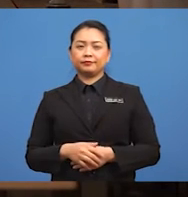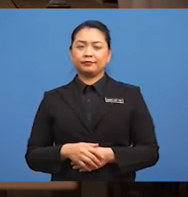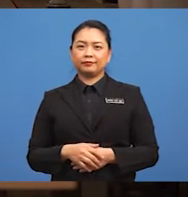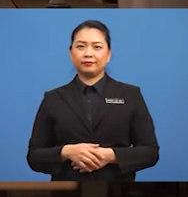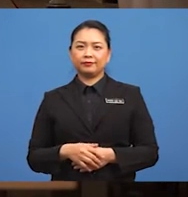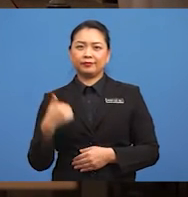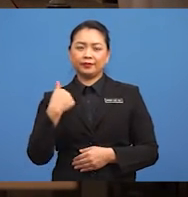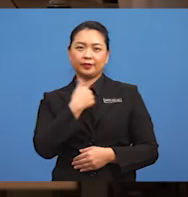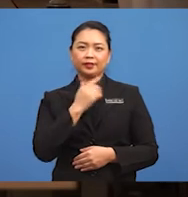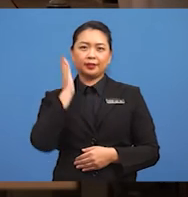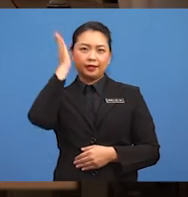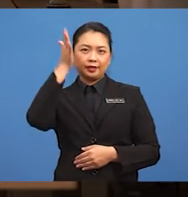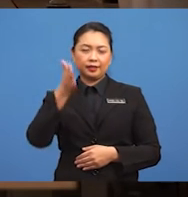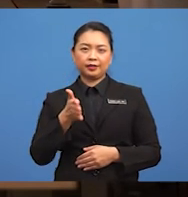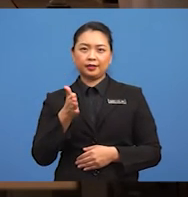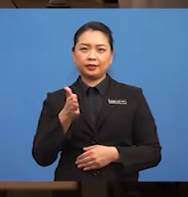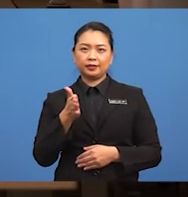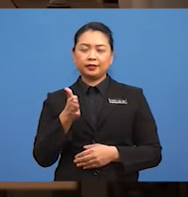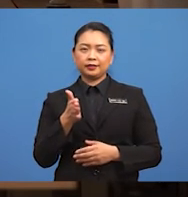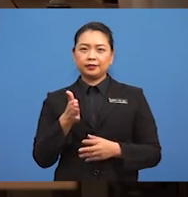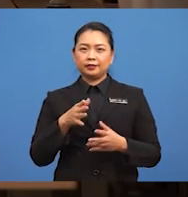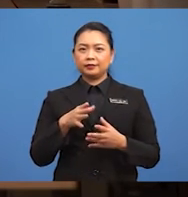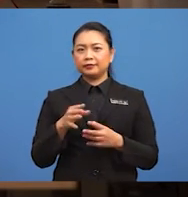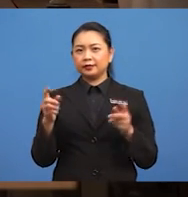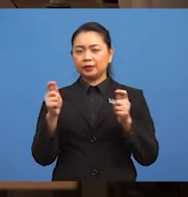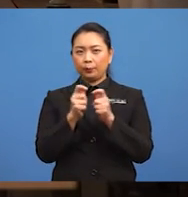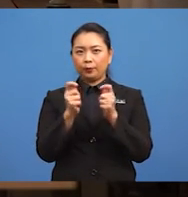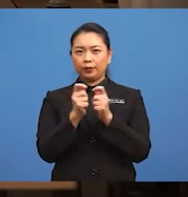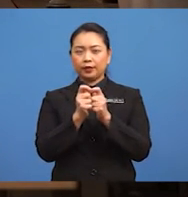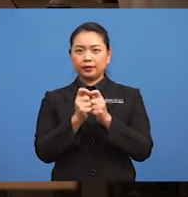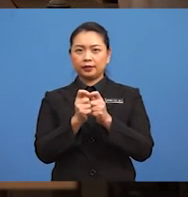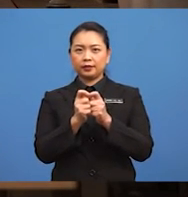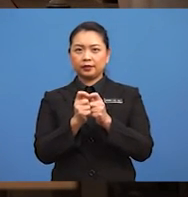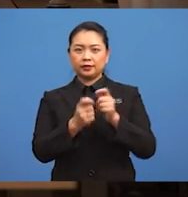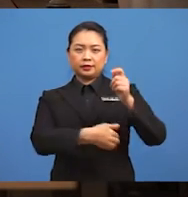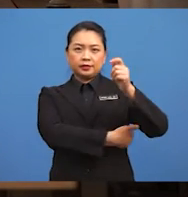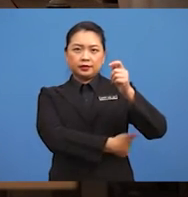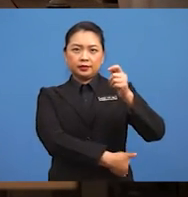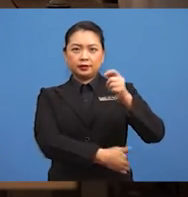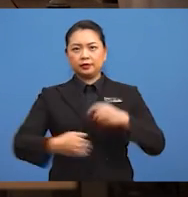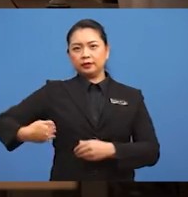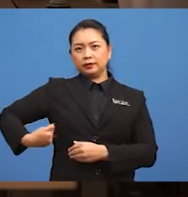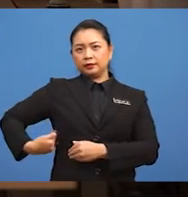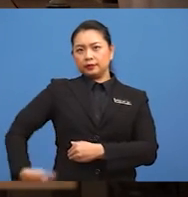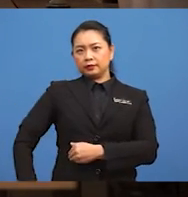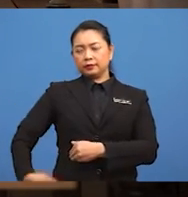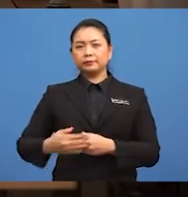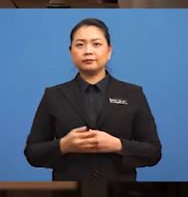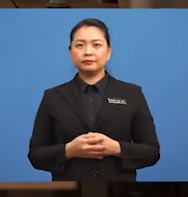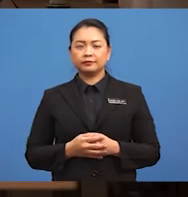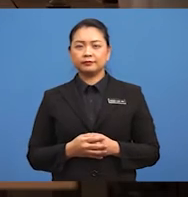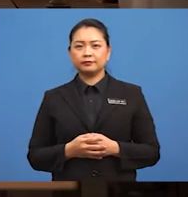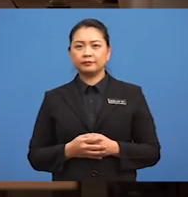kita akan cantumkan dahulu sisi pakaian kiri dan kanan.